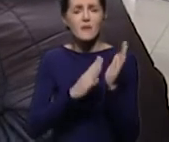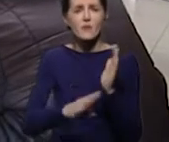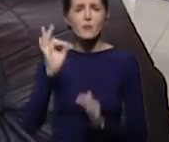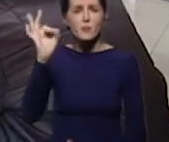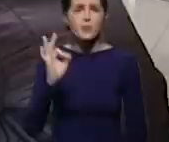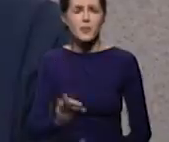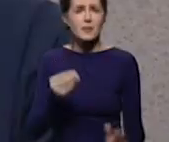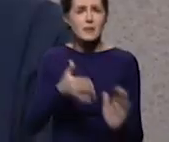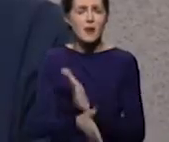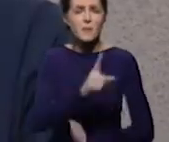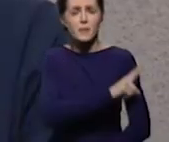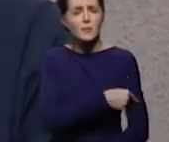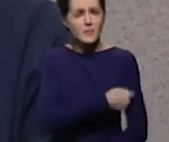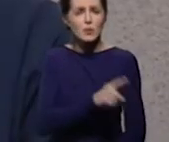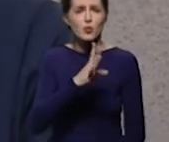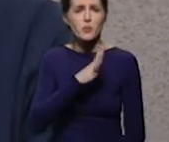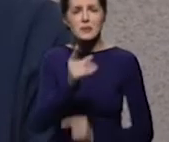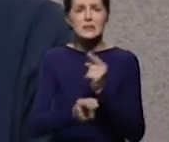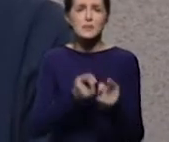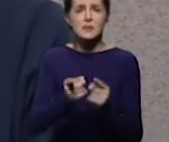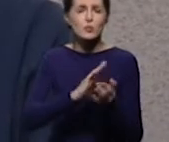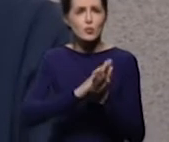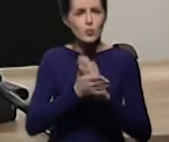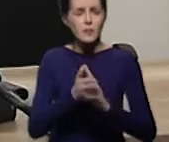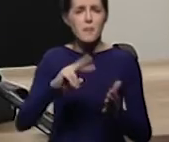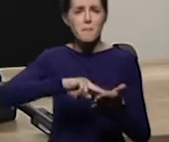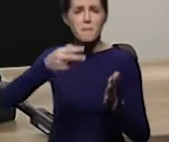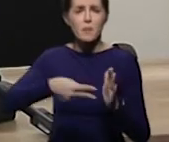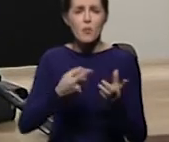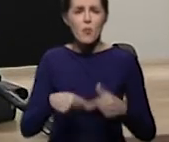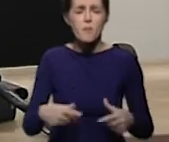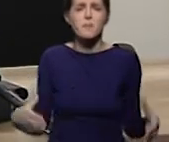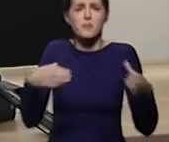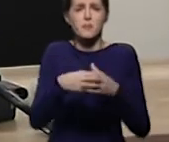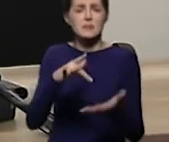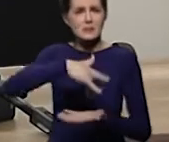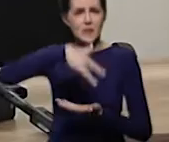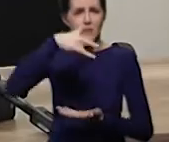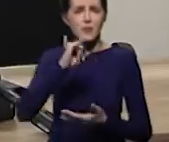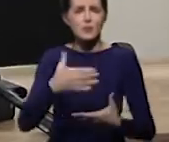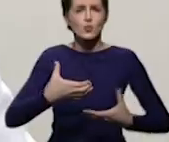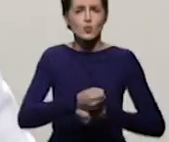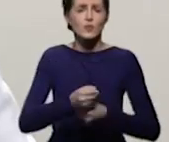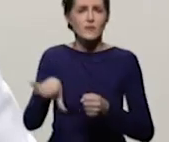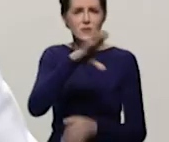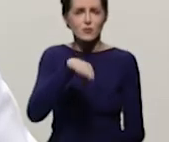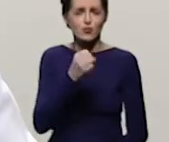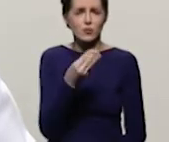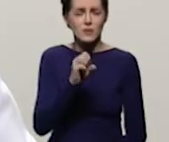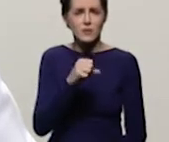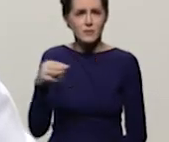90% витрат лікарні. Аби змінити ситуацію, планують об'єднатися з іншим центром та скоротити штат. Це